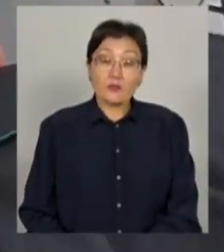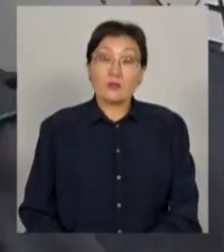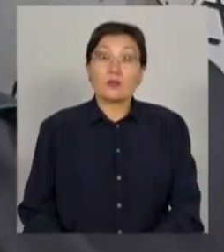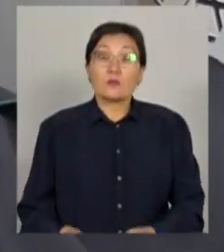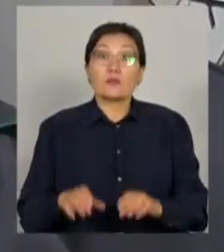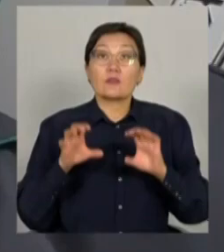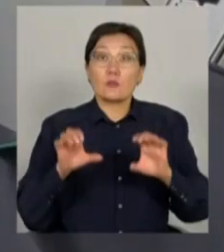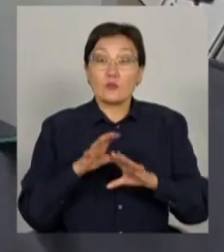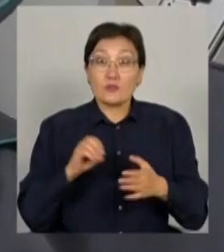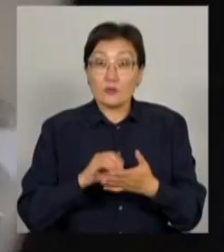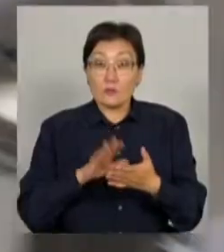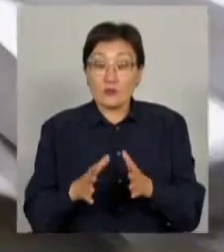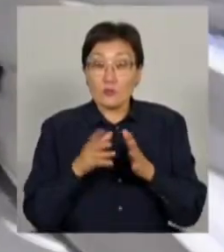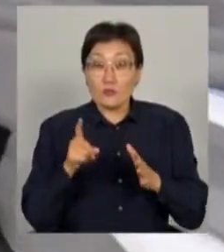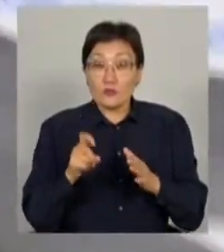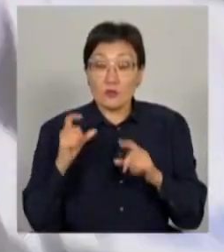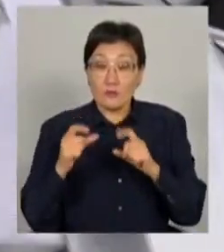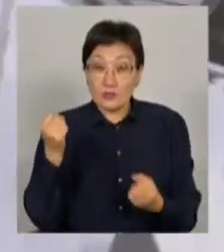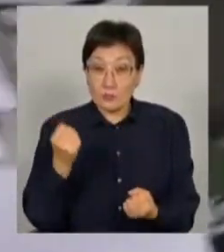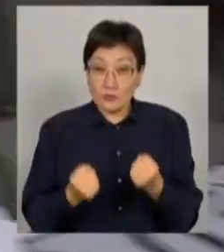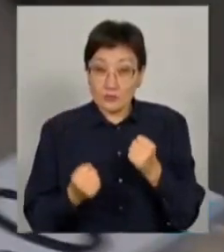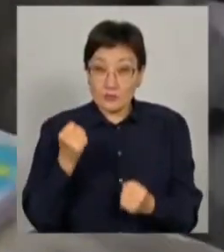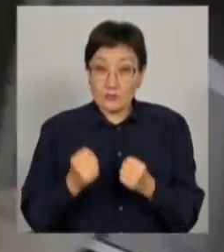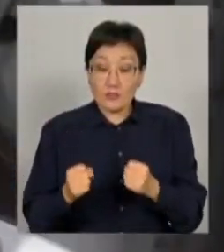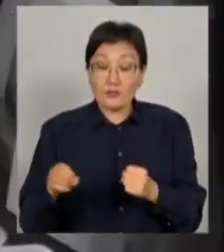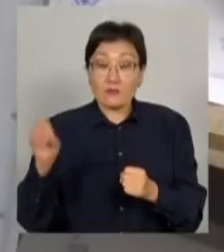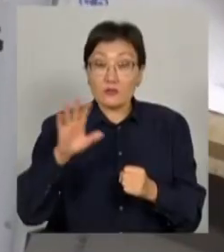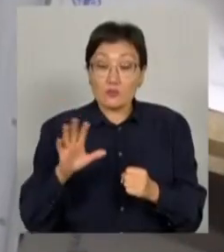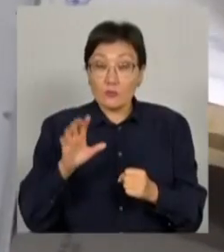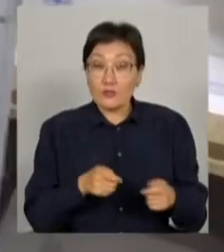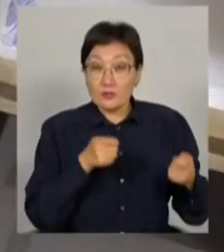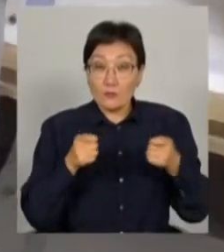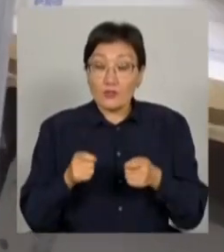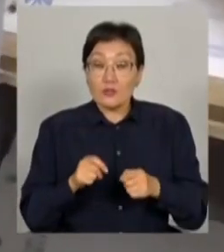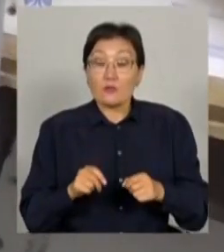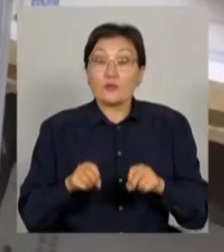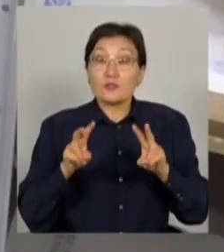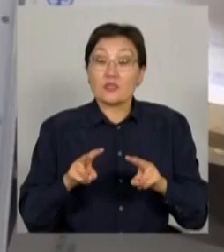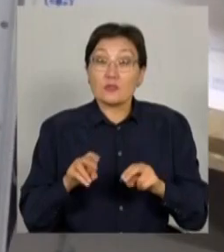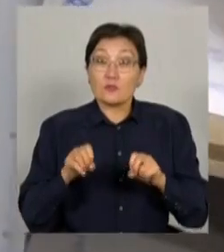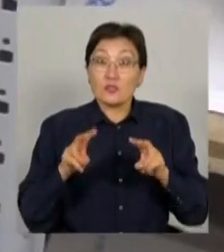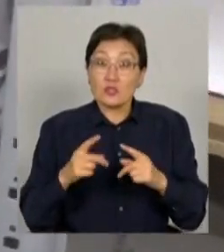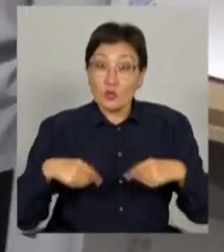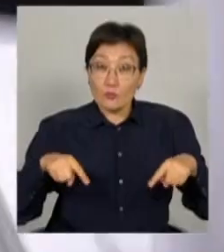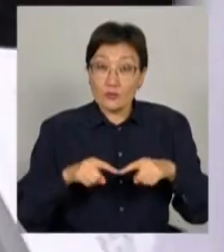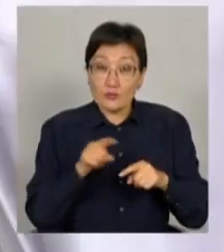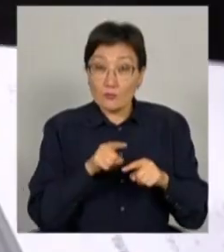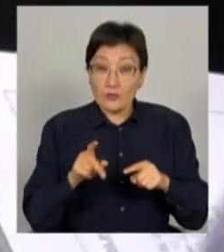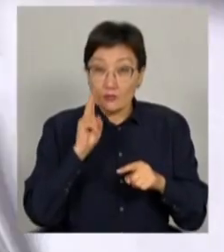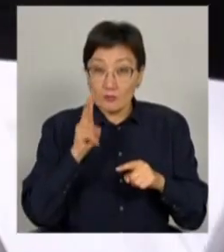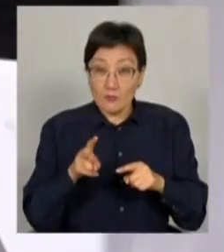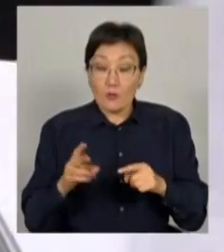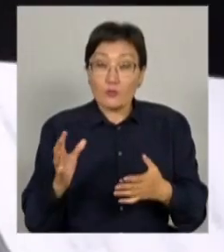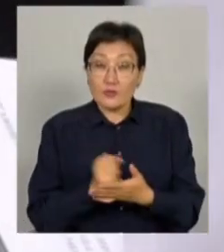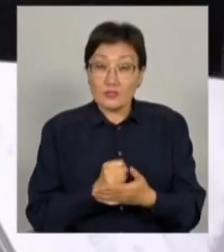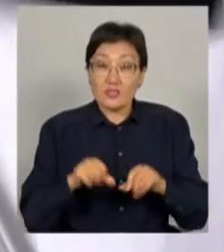Нелегально зарегистрировали больше 100 грузовых автомобилей из Европы. Как сотрудникам спецзоны на протяжении 2 лет удавалось